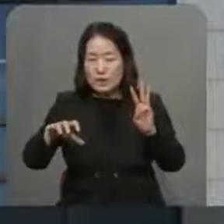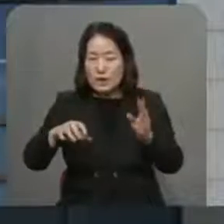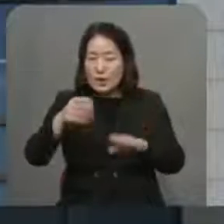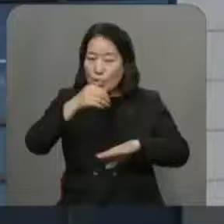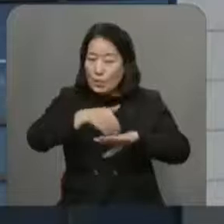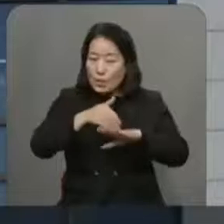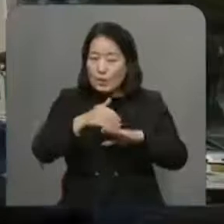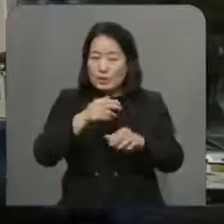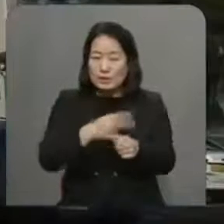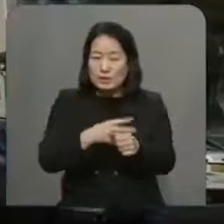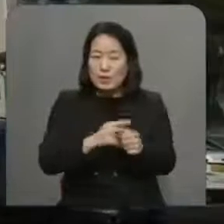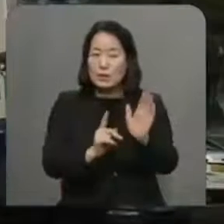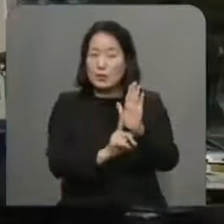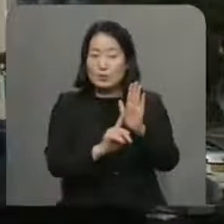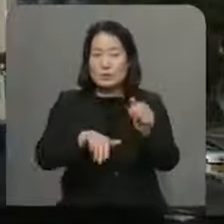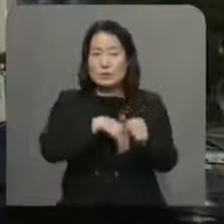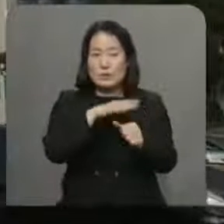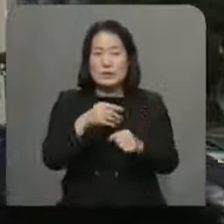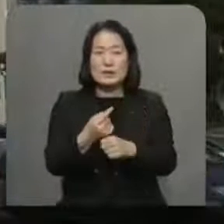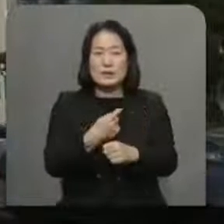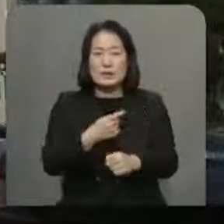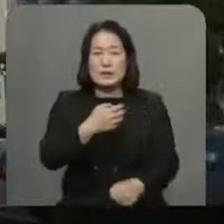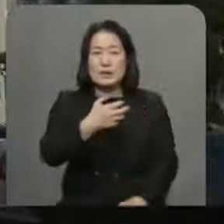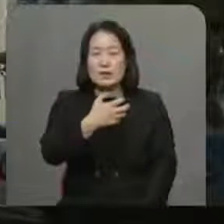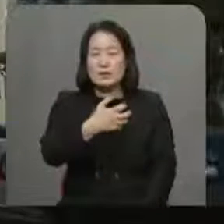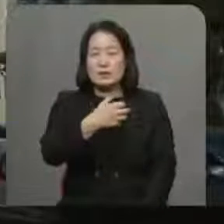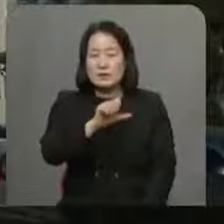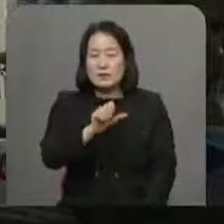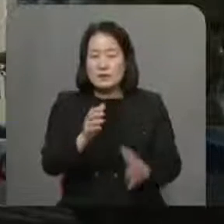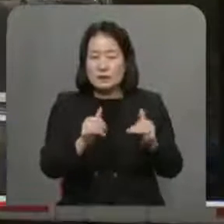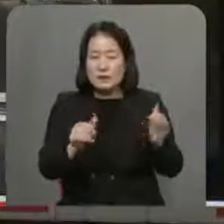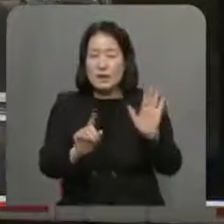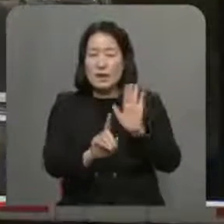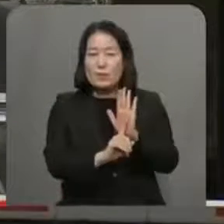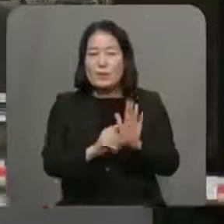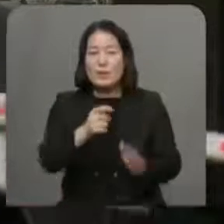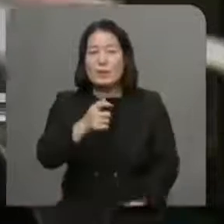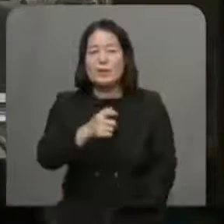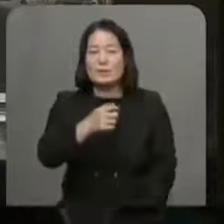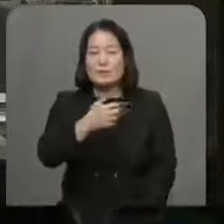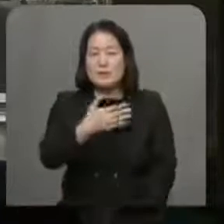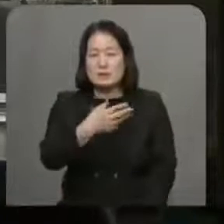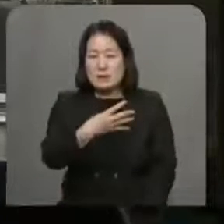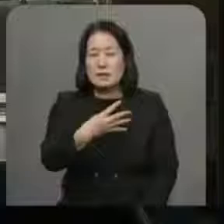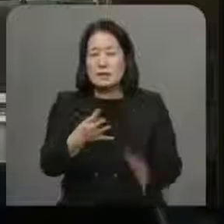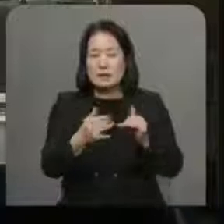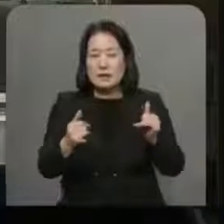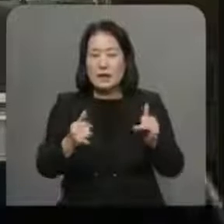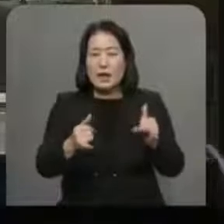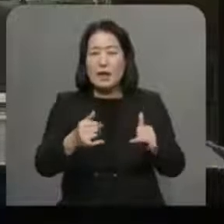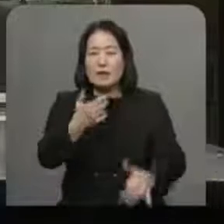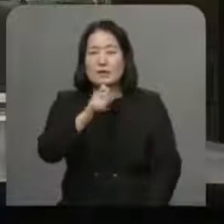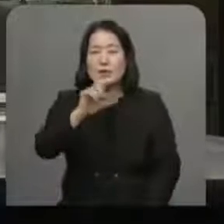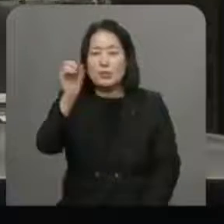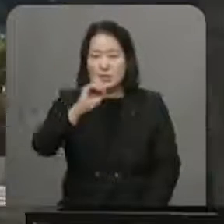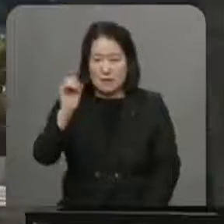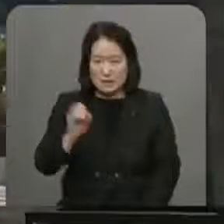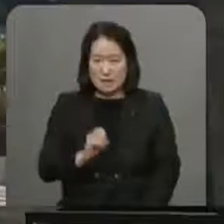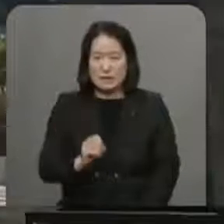현황입니다. 지난해엔 85명 모집에 64명으로 충원율은 75%에